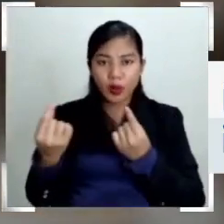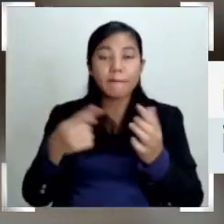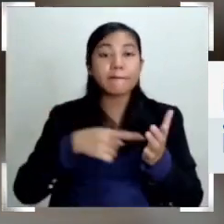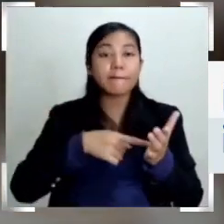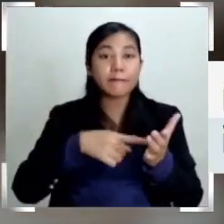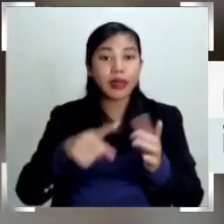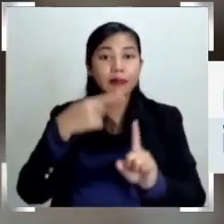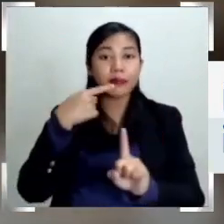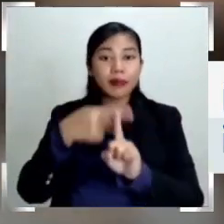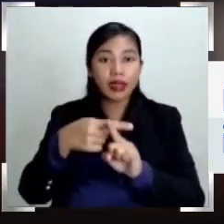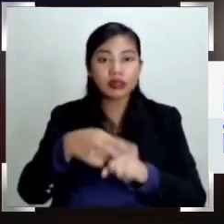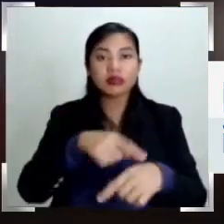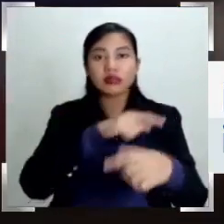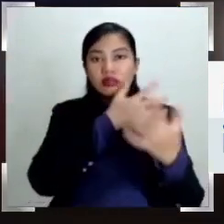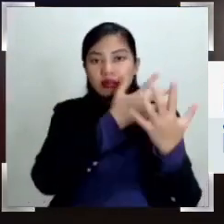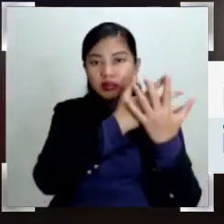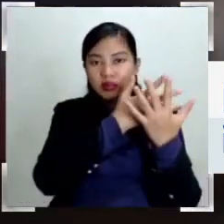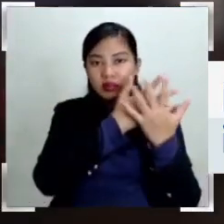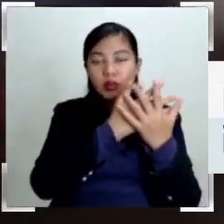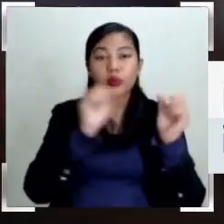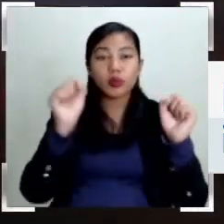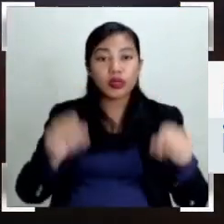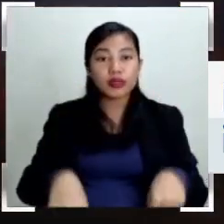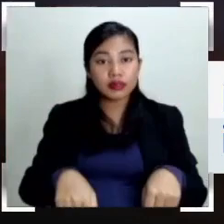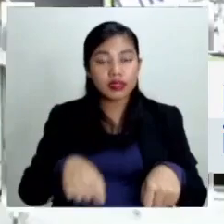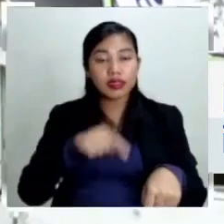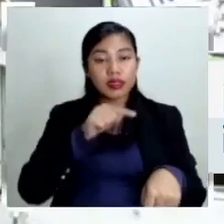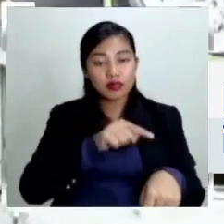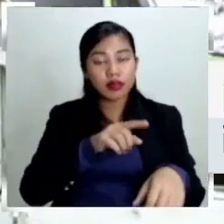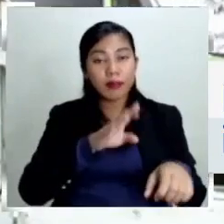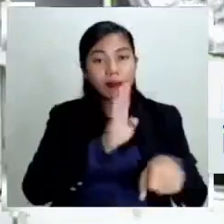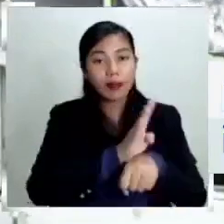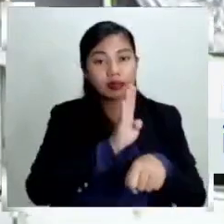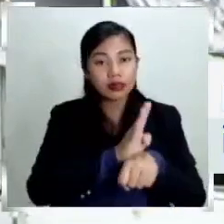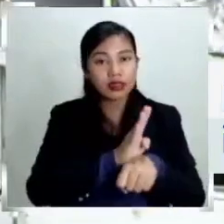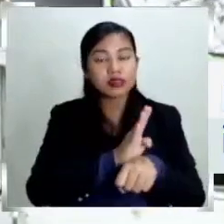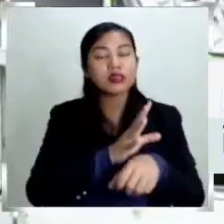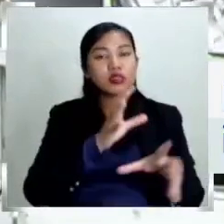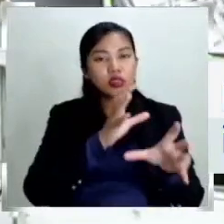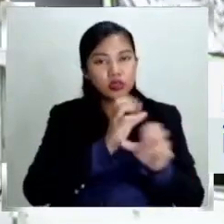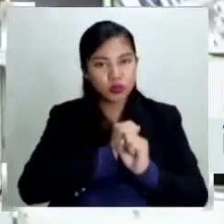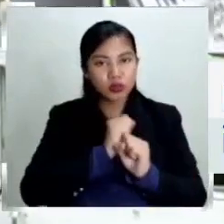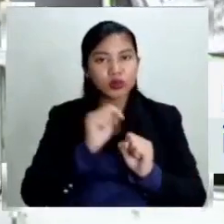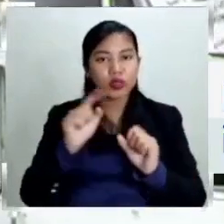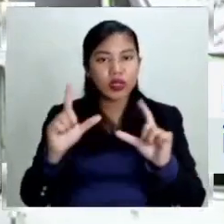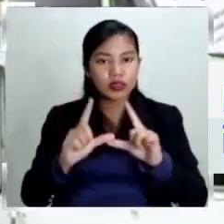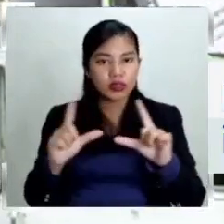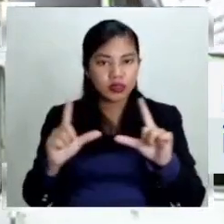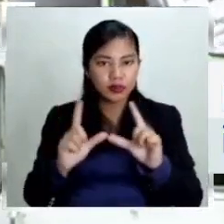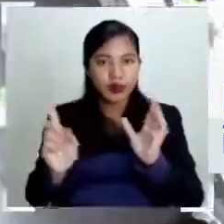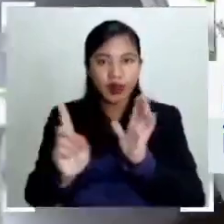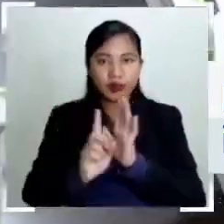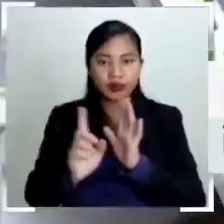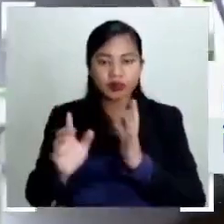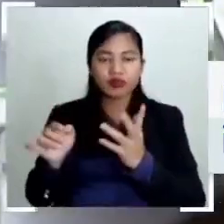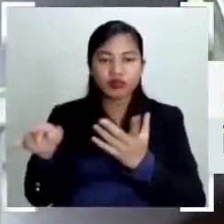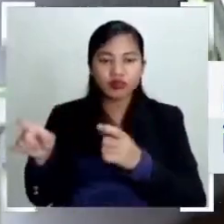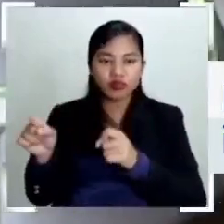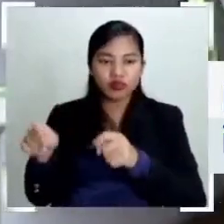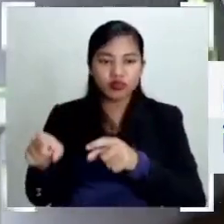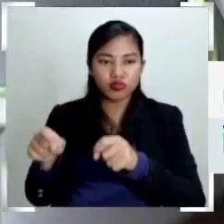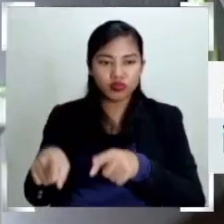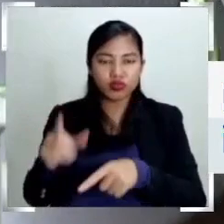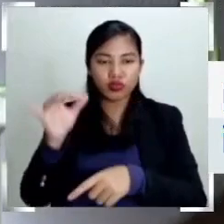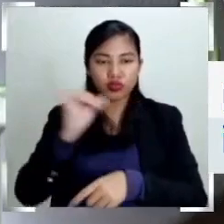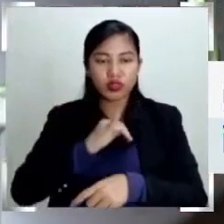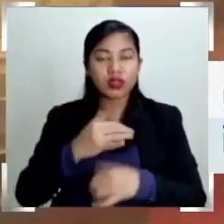maaring bawian ng lisensyang magbenta ng alak. Naglibot ang GMA News para hingin ang kanilang pulso sa